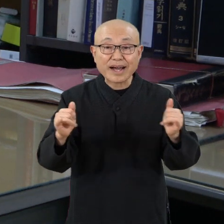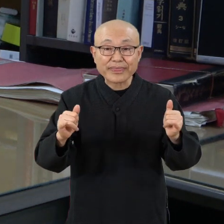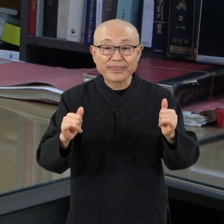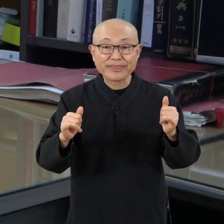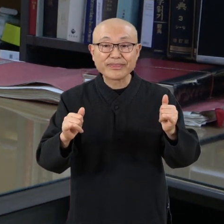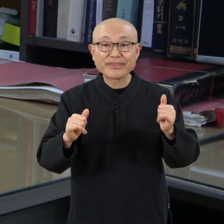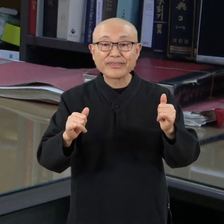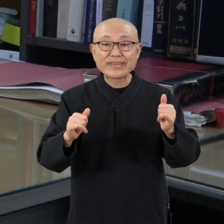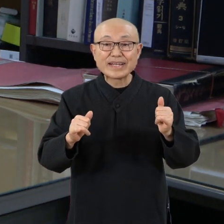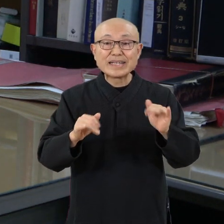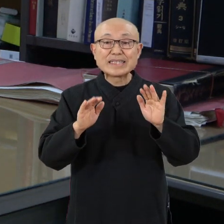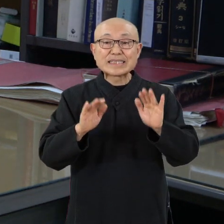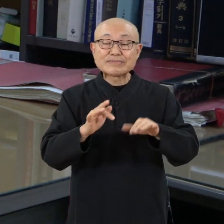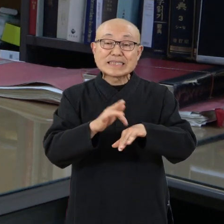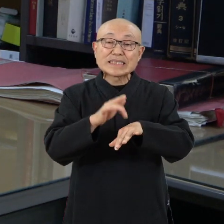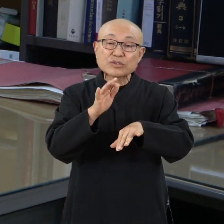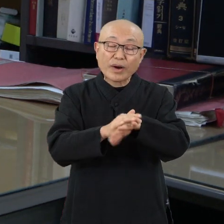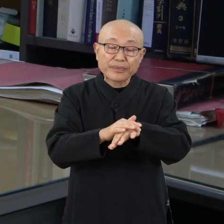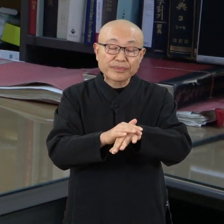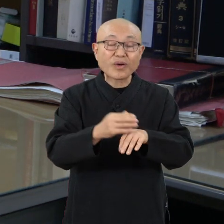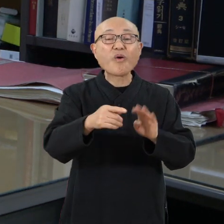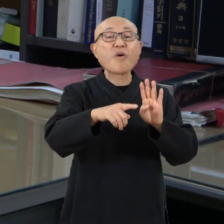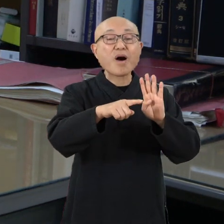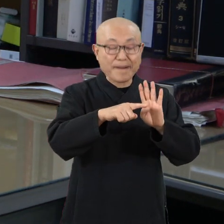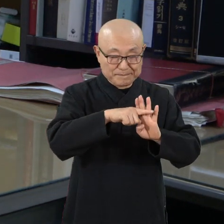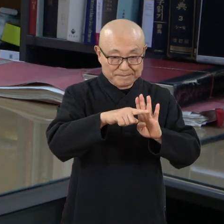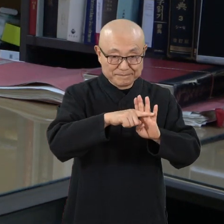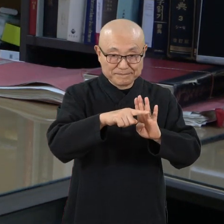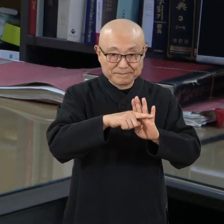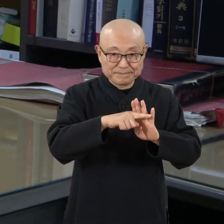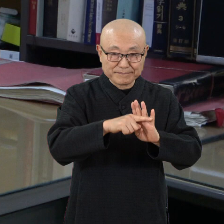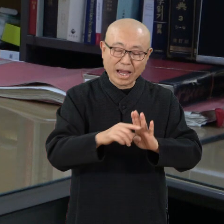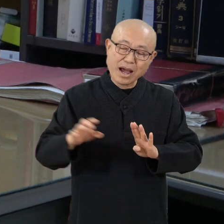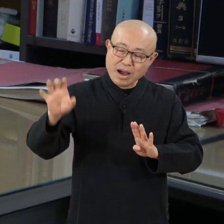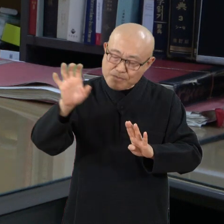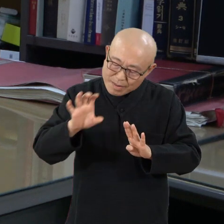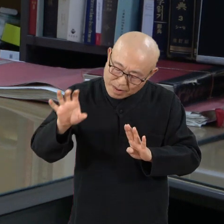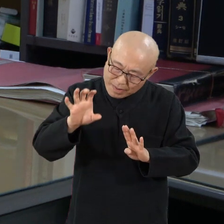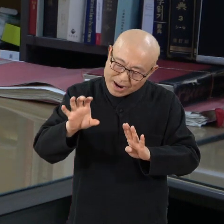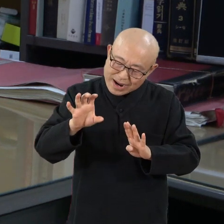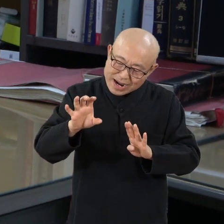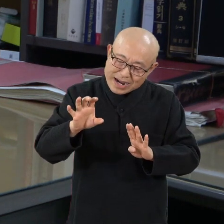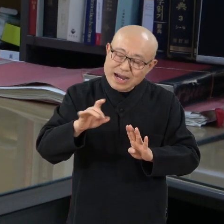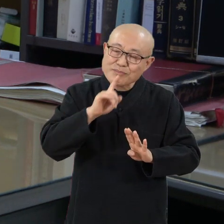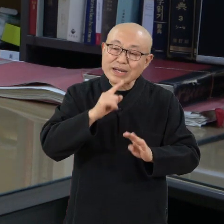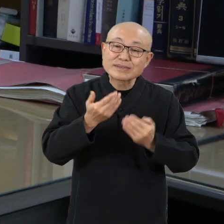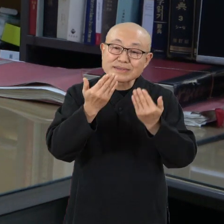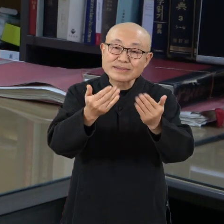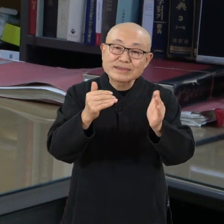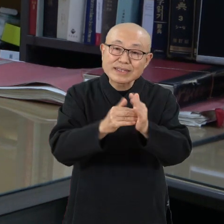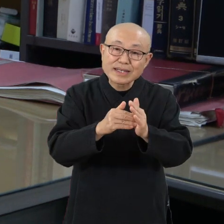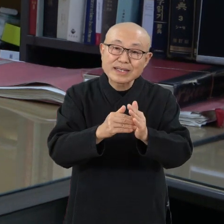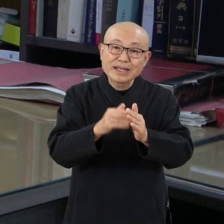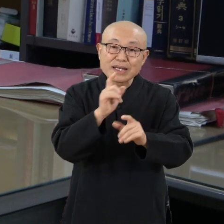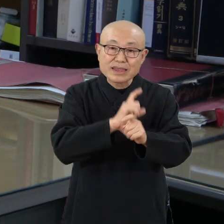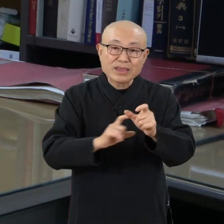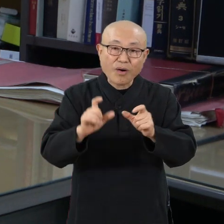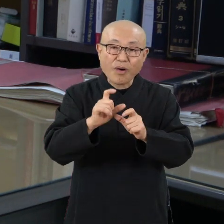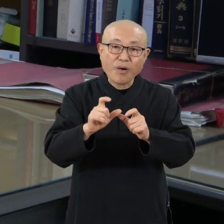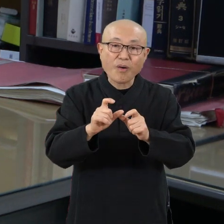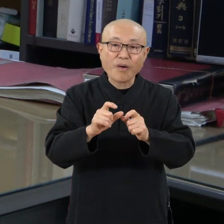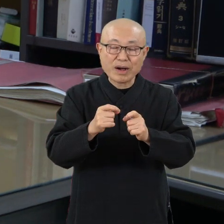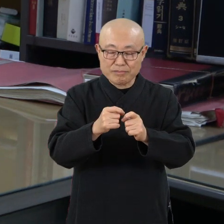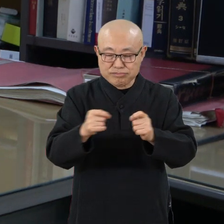인간은 그 지금 습관이다, 업이다, 반복된 행위다 이런 말씀을 드렸는데 이것을 더 길게